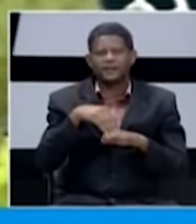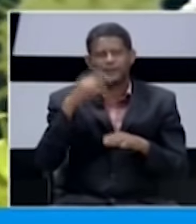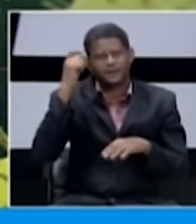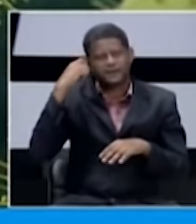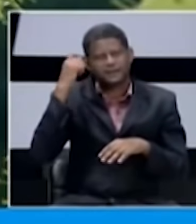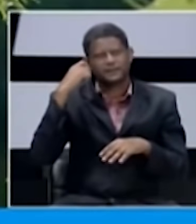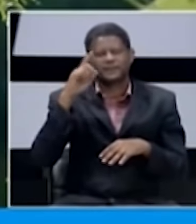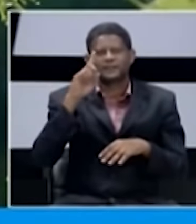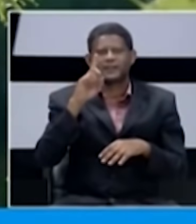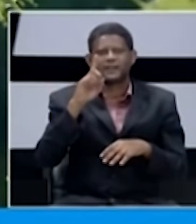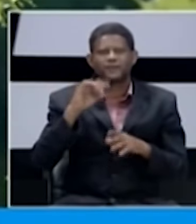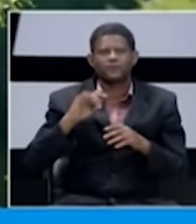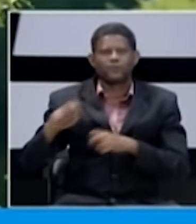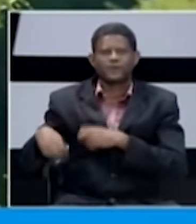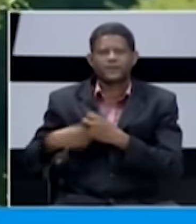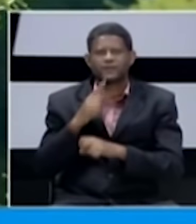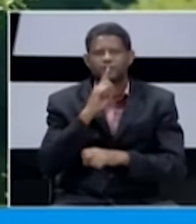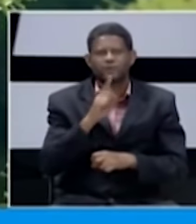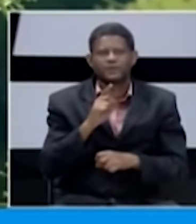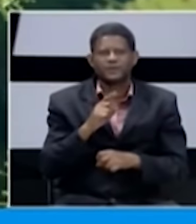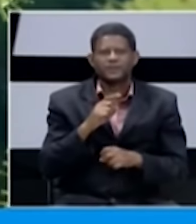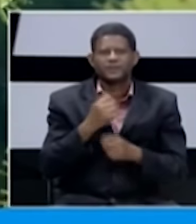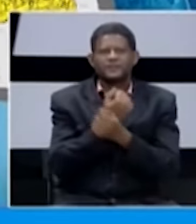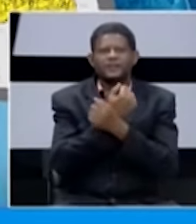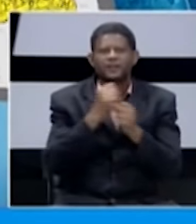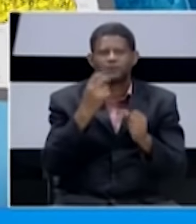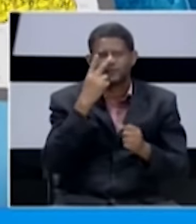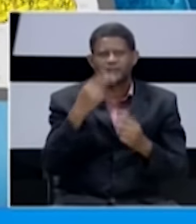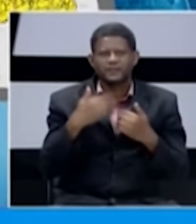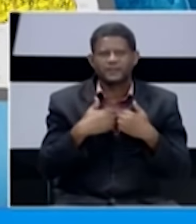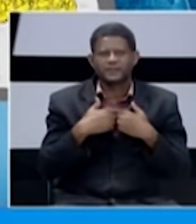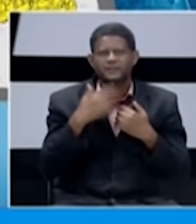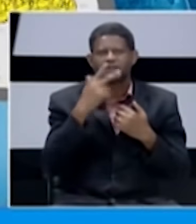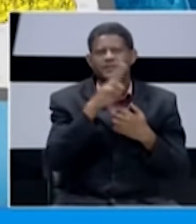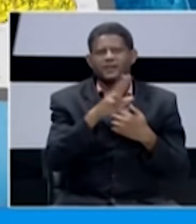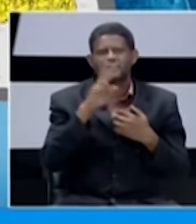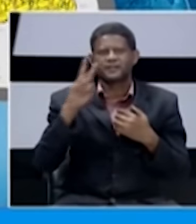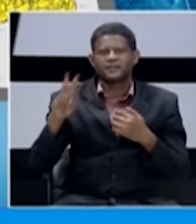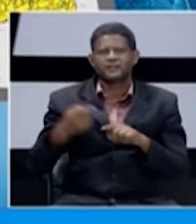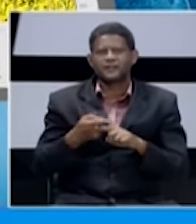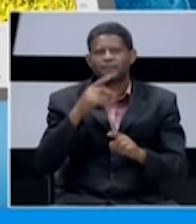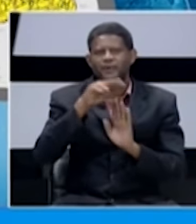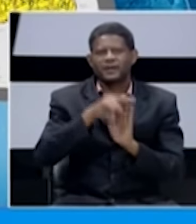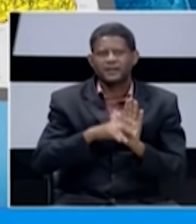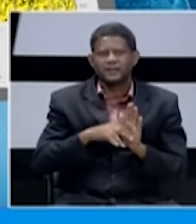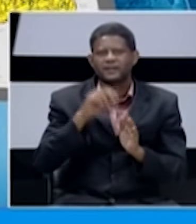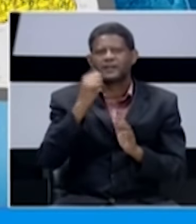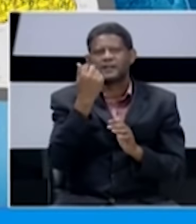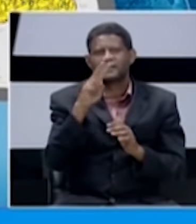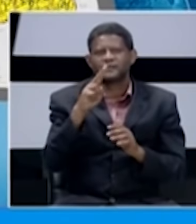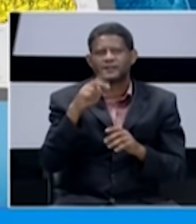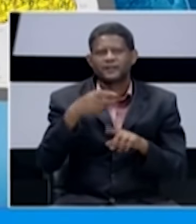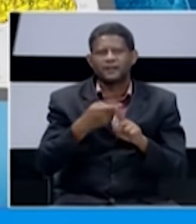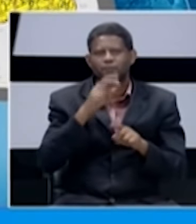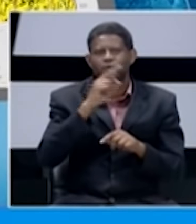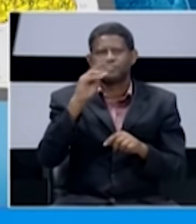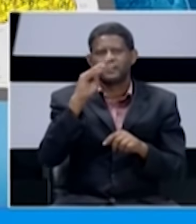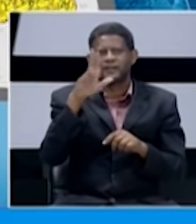ዓዲግራት ድማ ሓደ ወገን እዮም ዝድሓኑ እንትንርኢ ድማ 32 ካብ መቐለ 12 ካብ